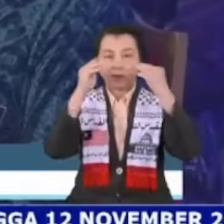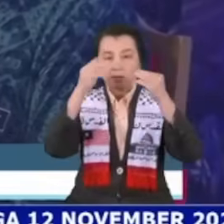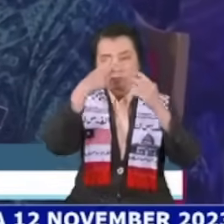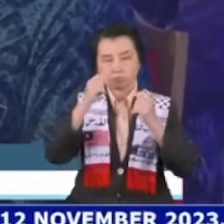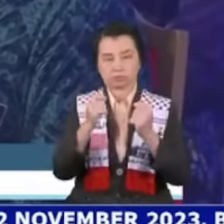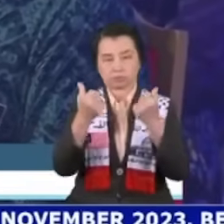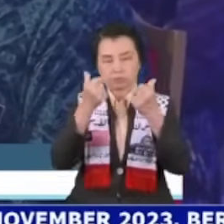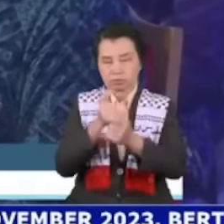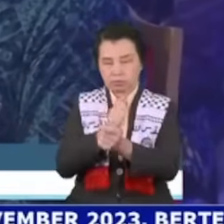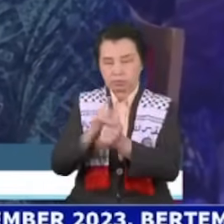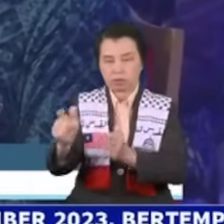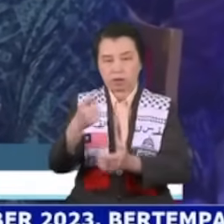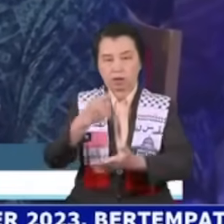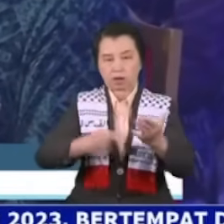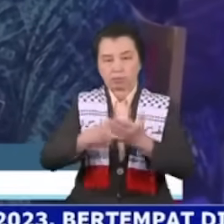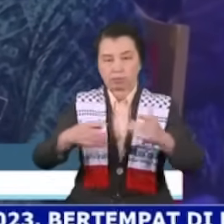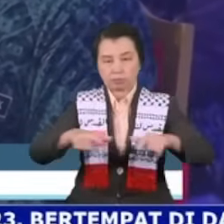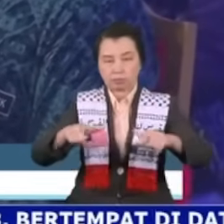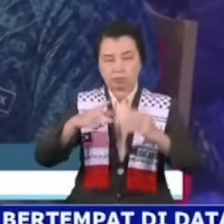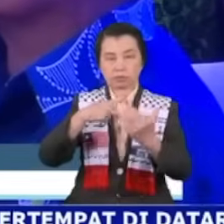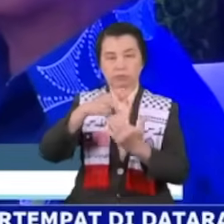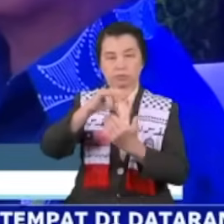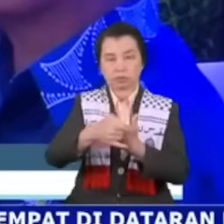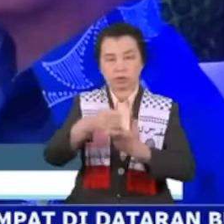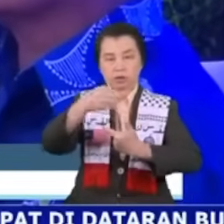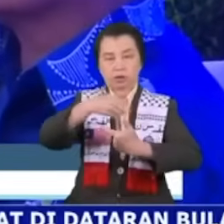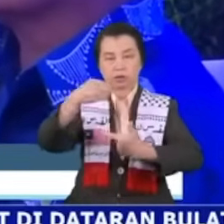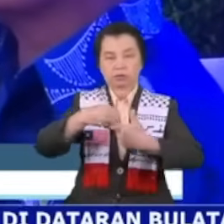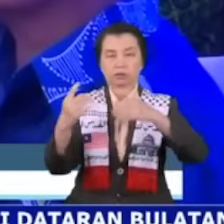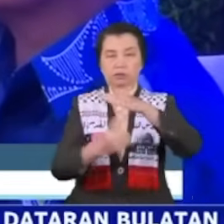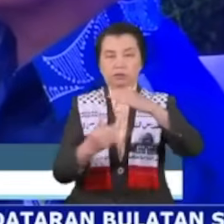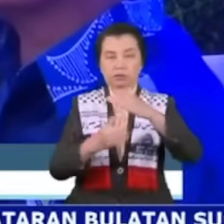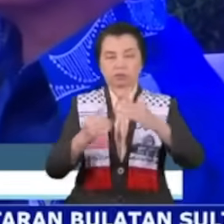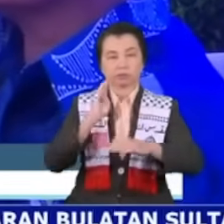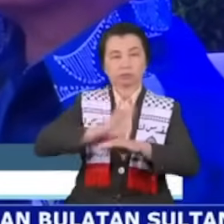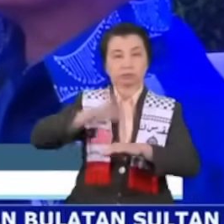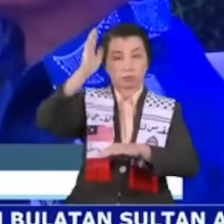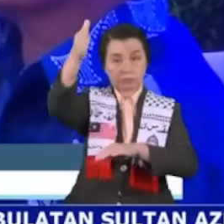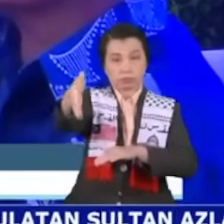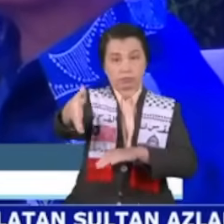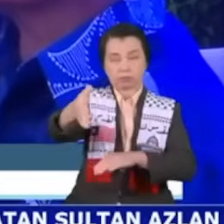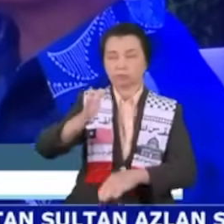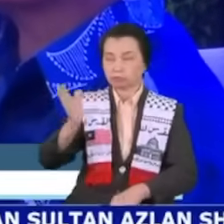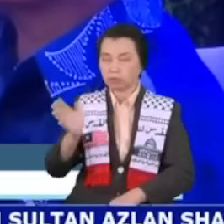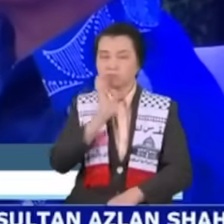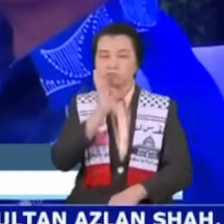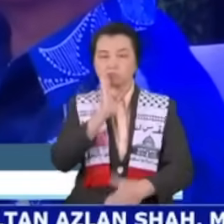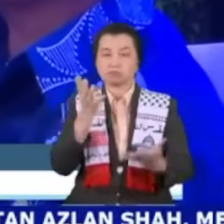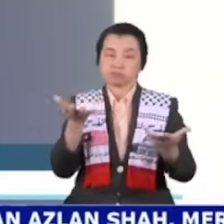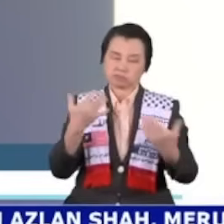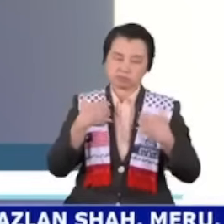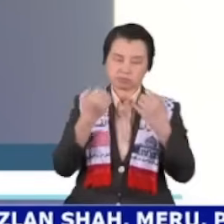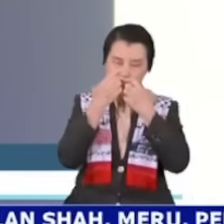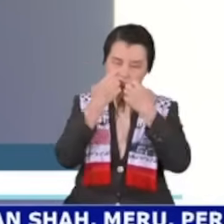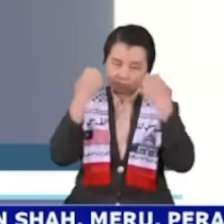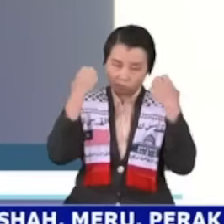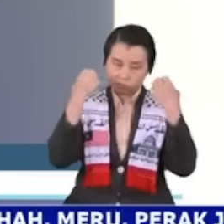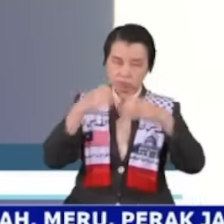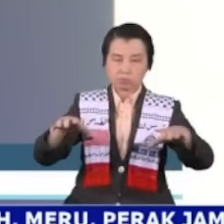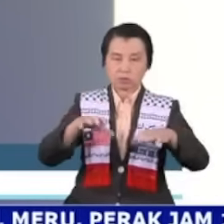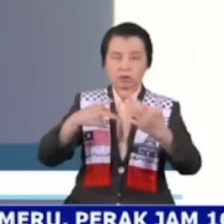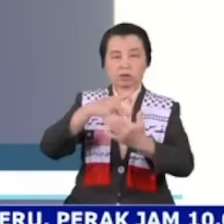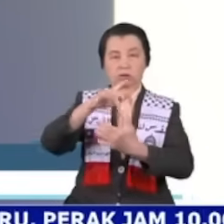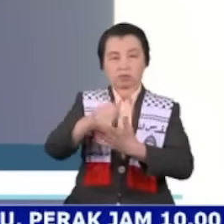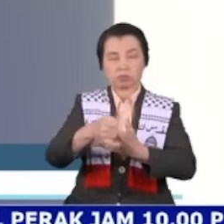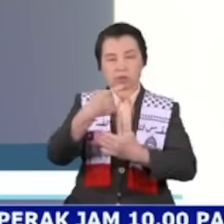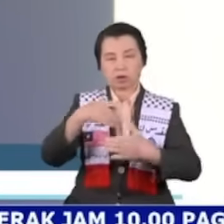mempercepat kelulusan sebarang pelaksanaan projek atau dasar pada masa akan datang beliau mengakui walaupun kecekapan pelaksanaan projek